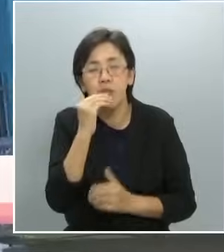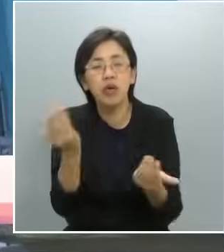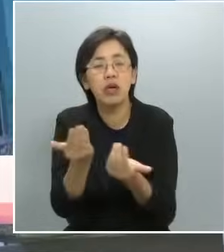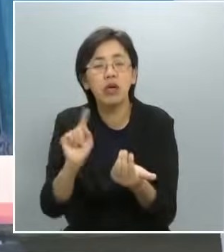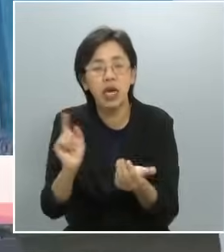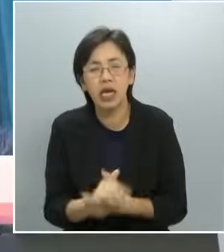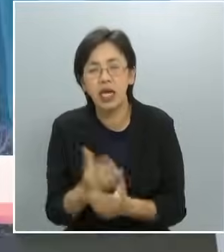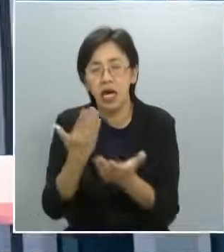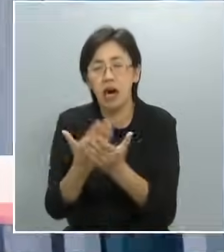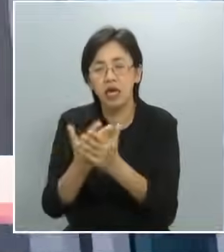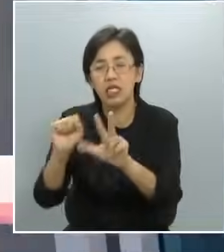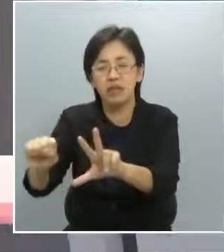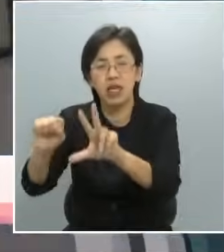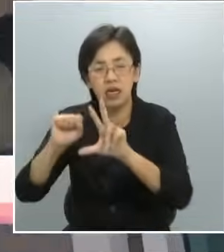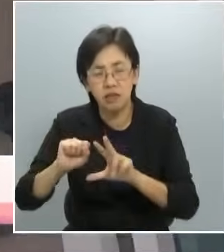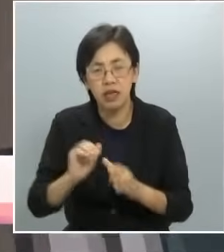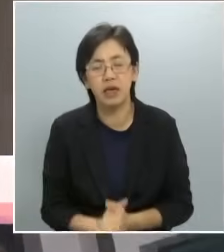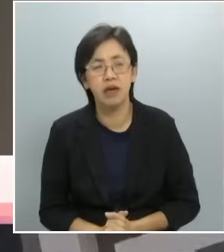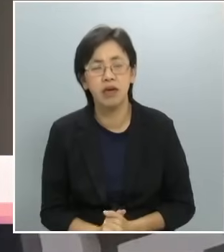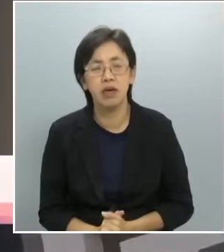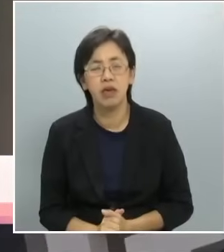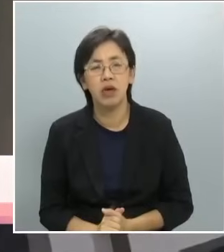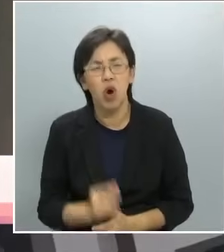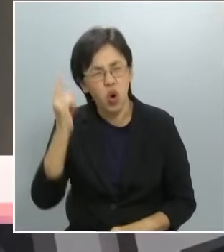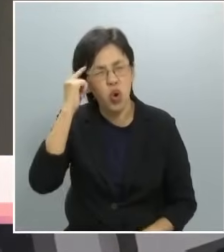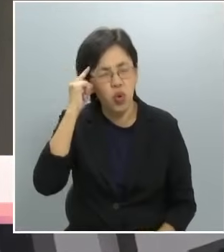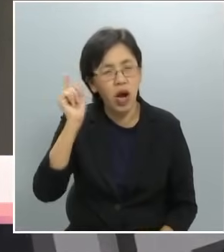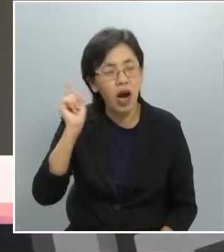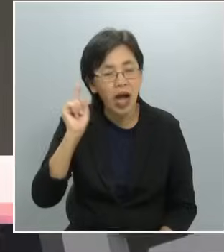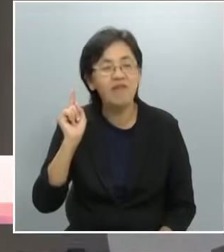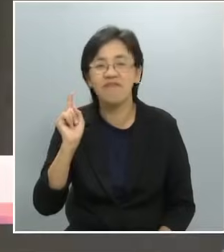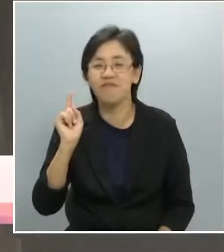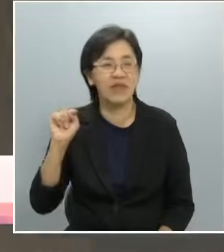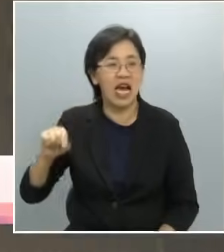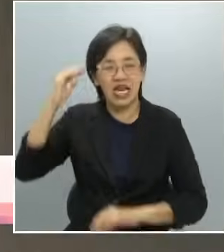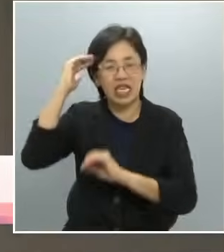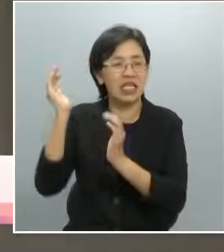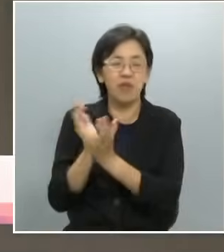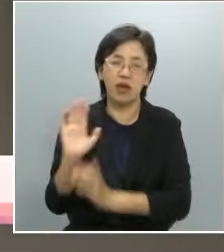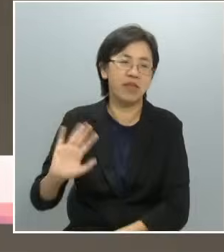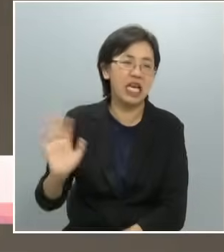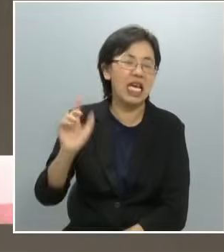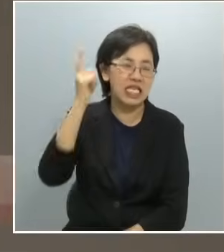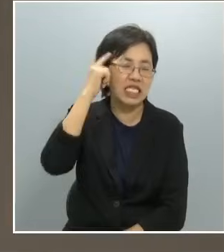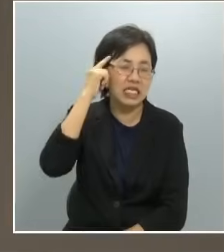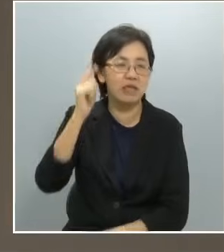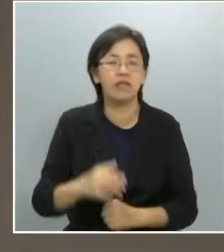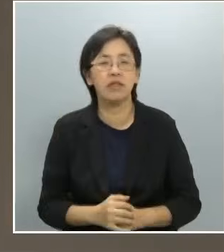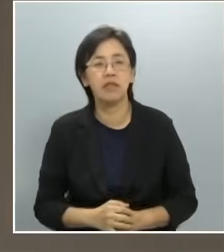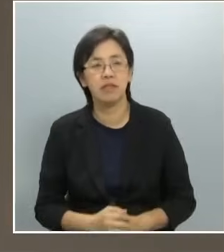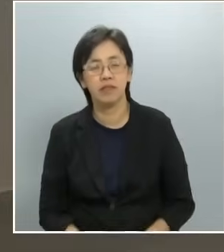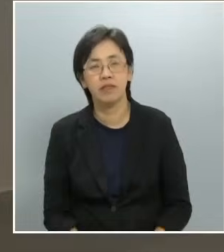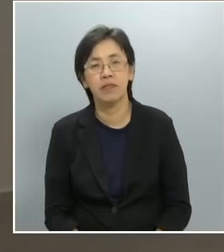าให้ไปเอาเงิน 300,000 มาไถ่ตัวและตนก็รู้ทันทีว่าคนร้ายไม่ใช่ตำรวจแน่นอนฟังเสียงคุณพัชรี